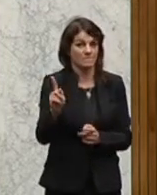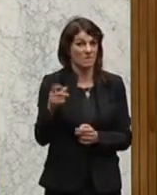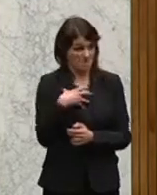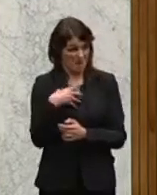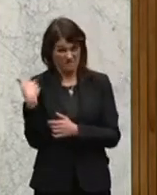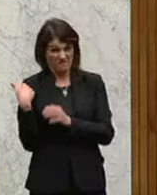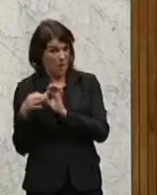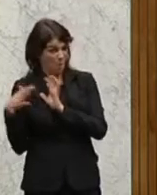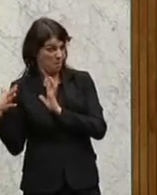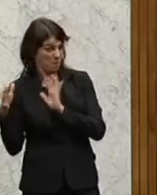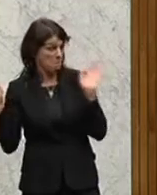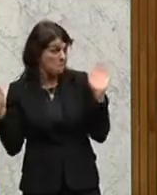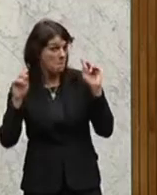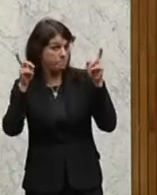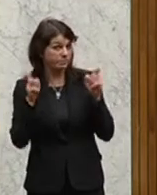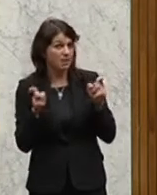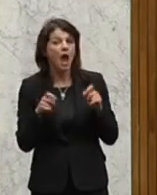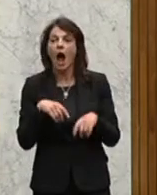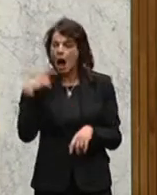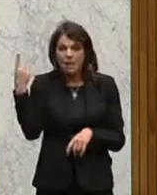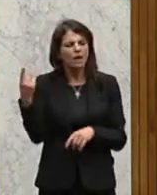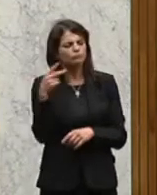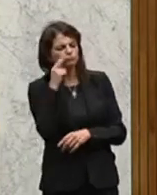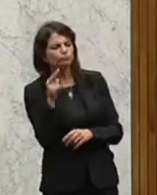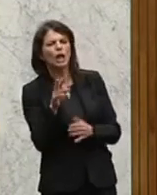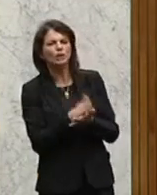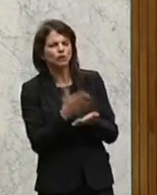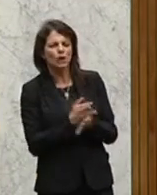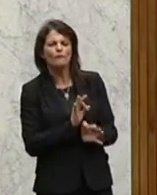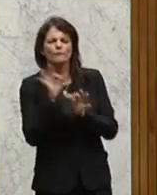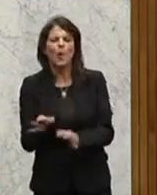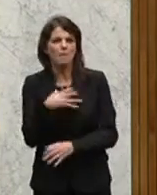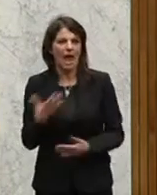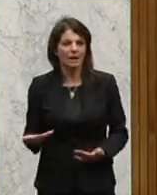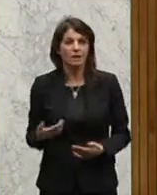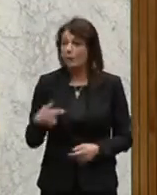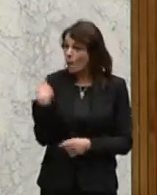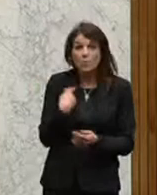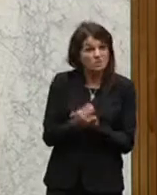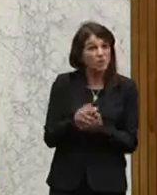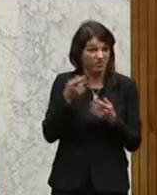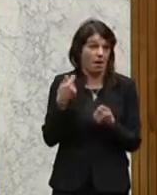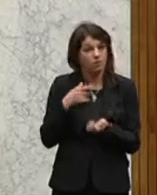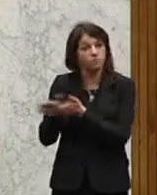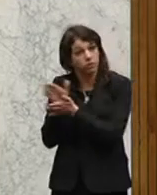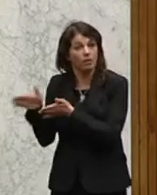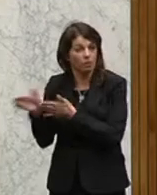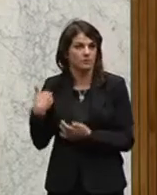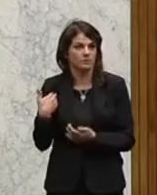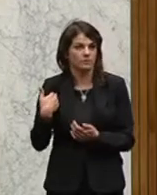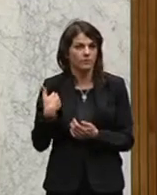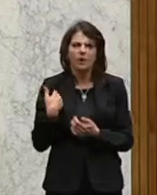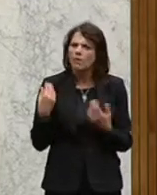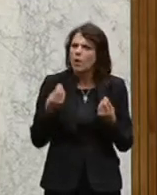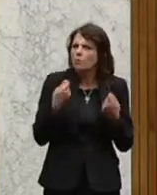Bayern so unabhängig waren. Ich weiß nur, dass sie im Interesse der Bayern entschieden haben und dass uns das sehr, sehr viel Geld kostet. Und warum sollten wir dann nicht